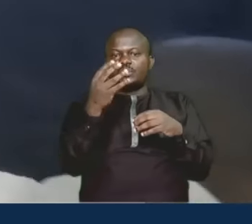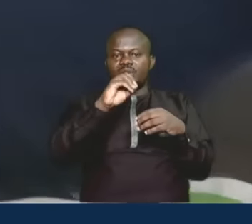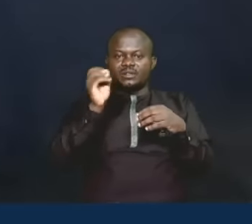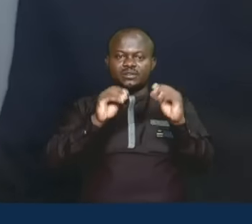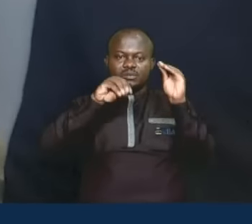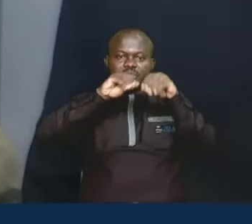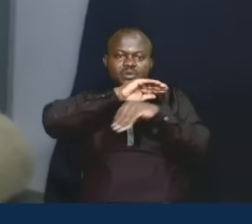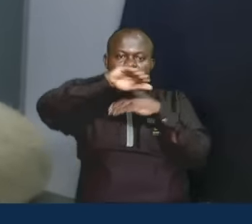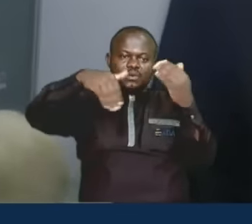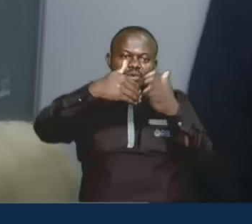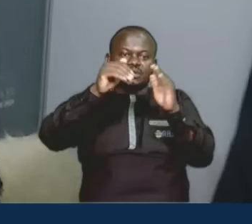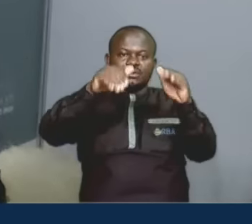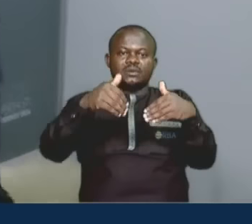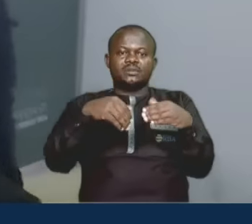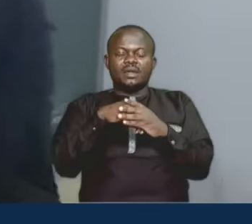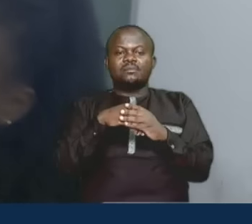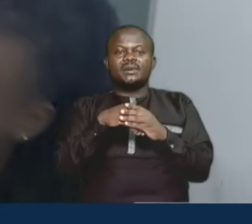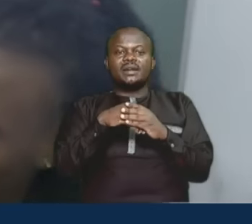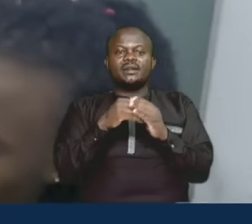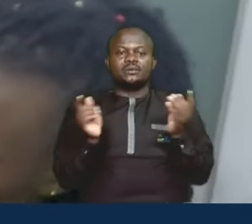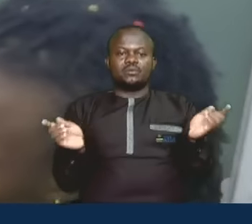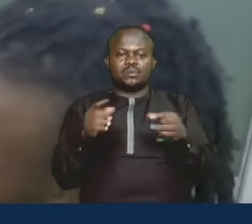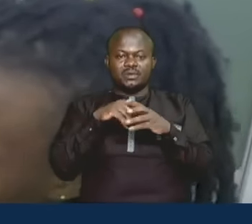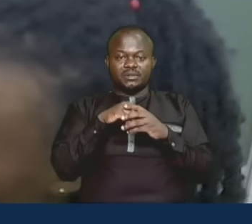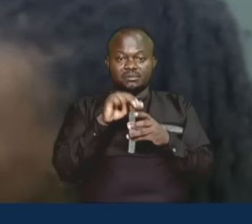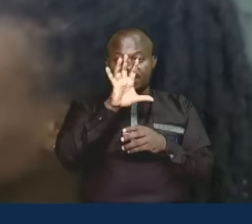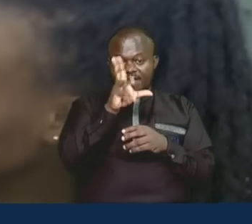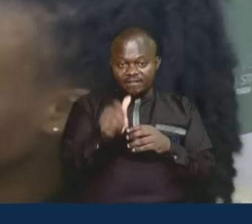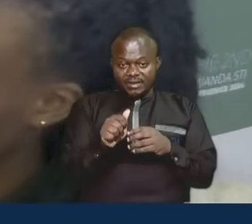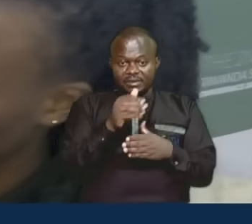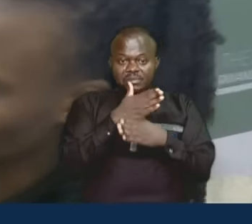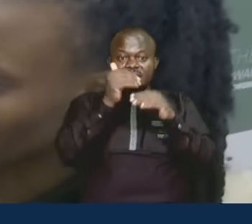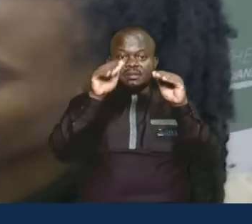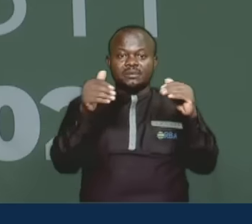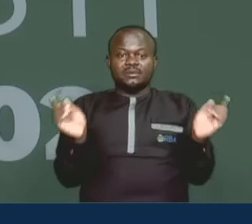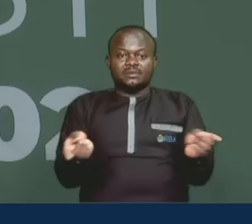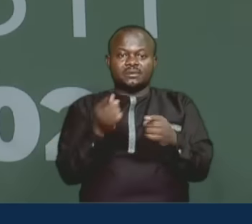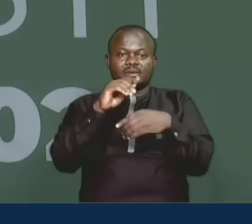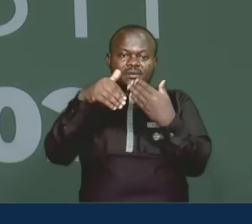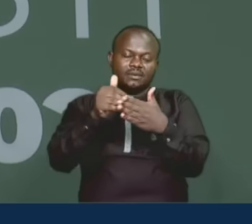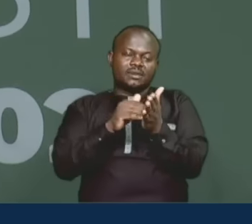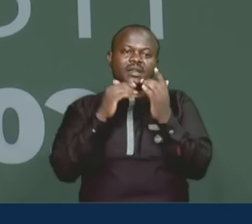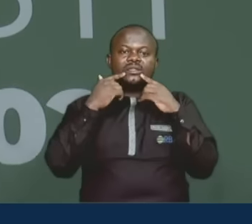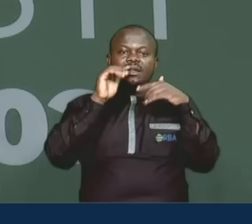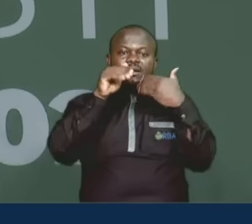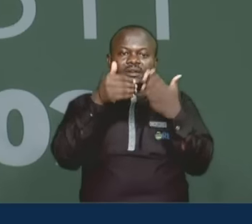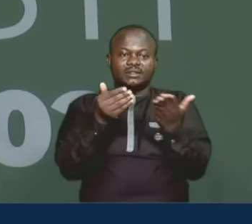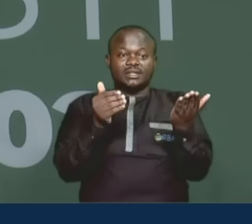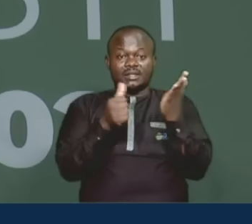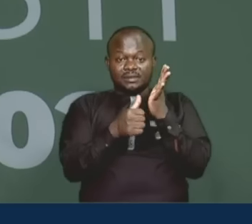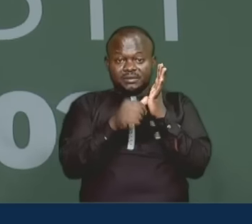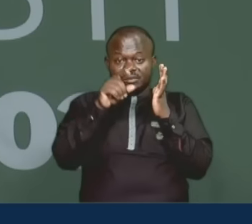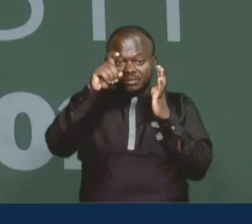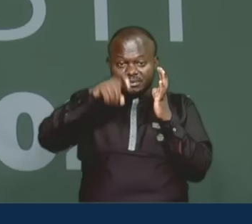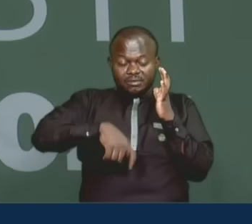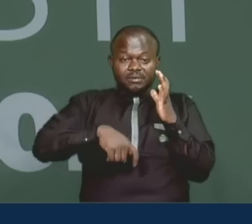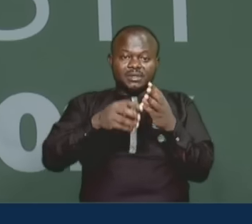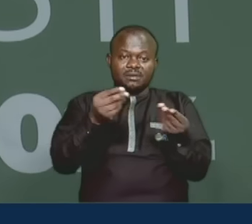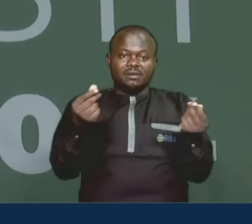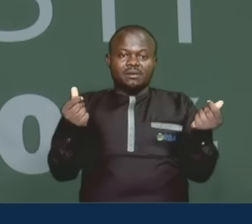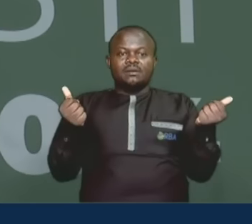wose w'ubuhinzi n'ubworozi muri Afurika. Minisitiri w'ubuhinzi n'ubworozi Dr. Ildefonse Musafiri asanga hari ibibazo bikeneye ibisubizo